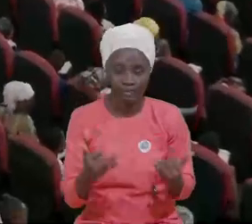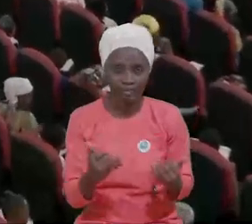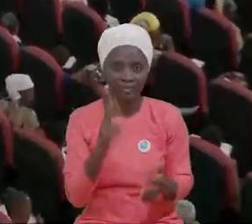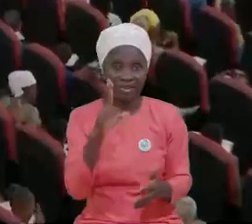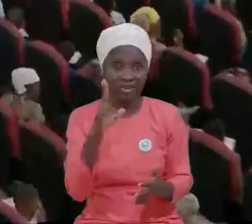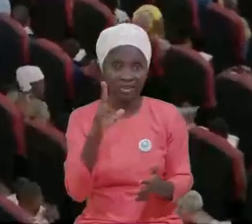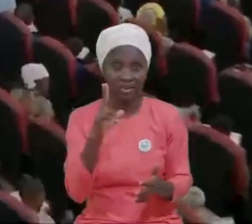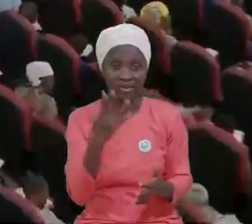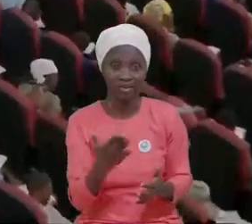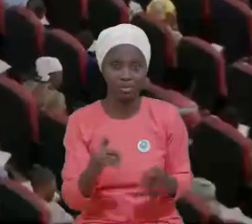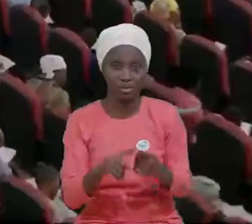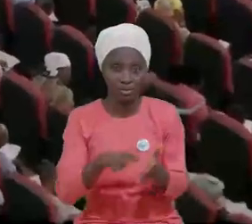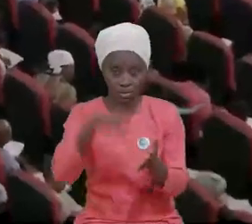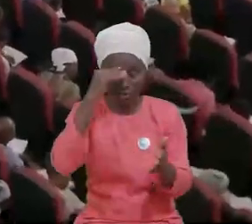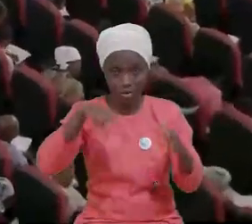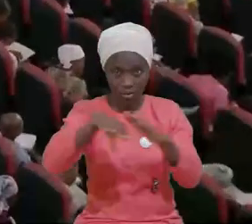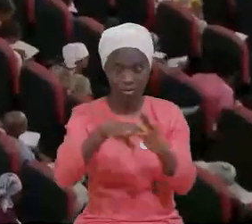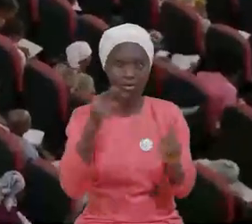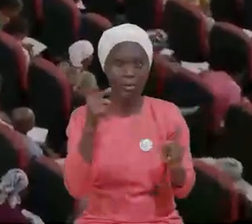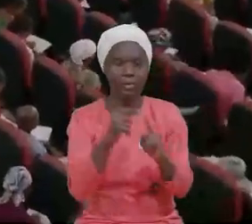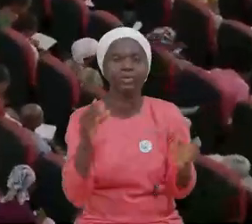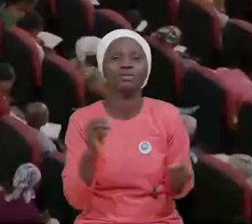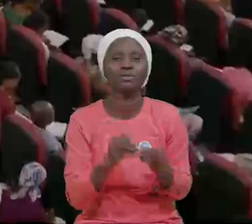Il y a trois éléments également. Premièrement,